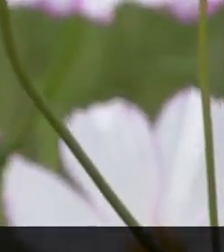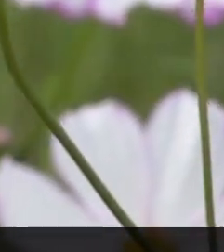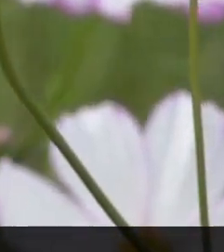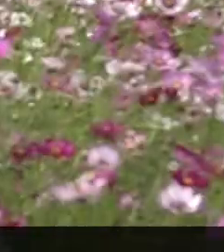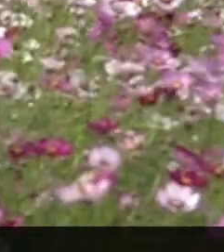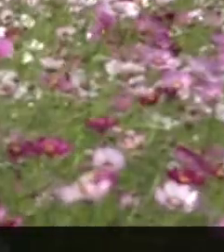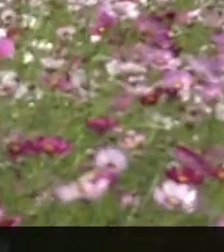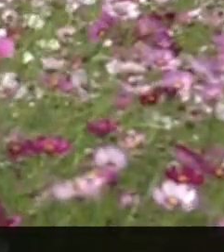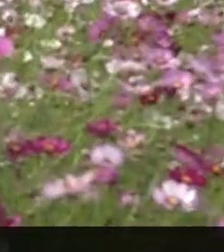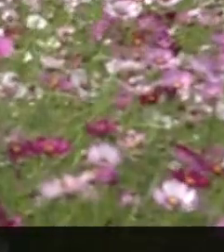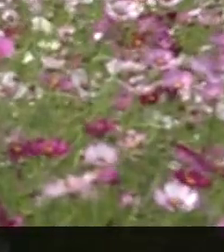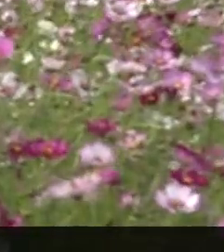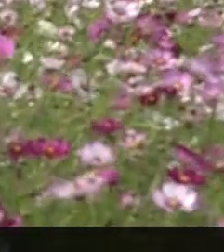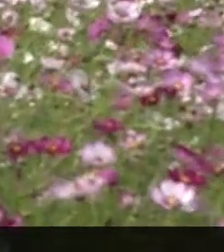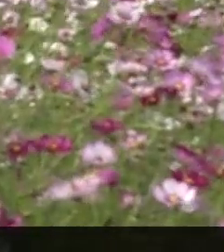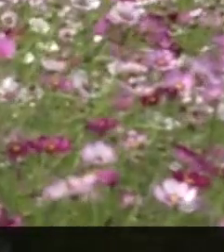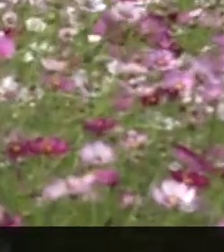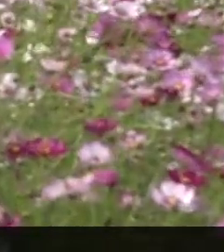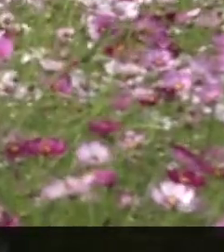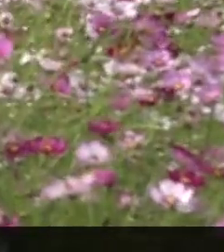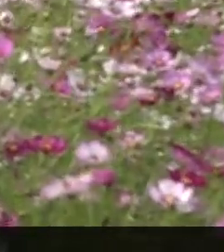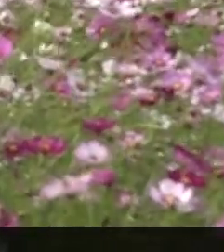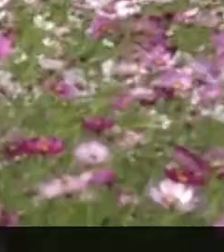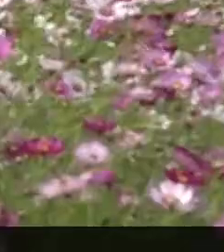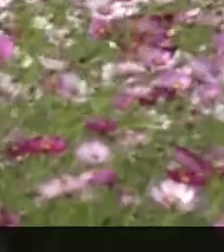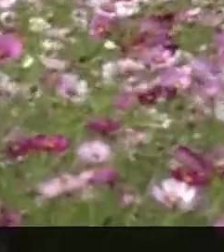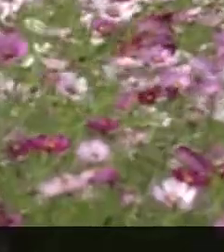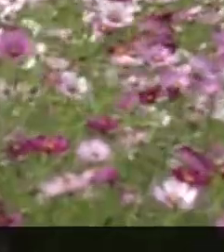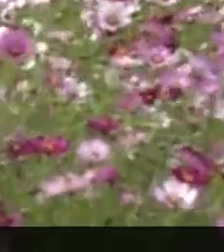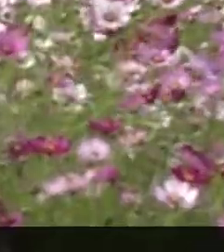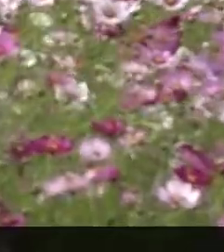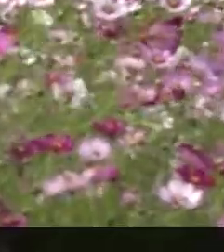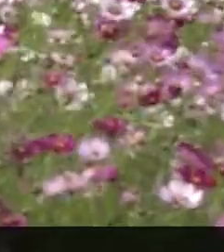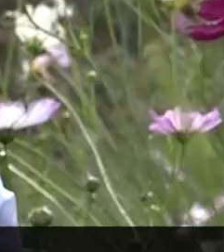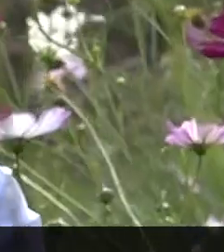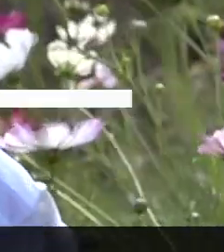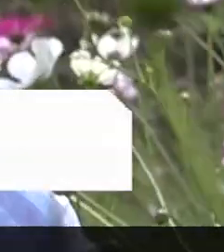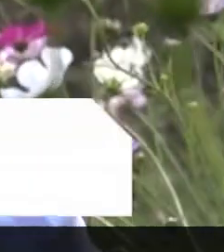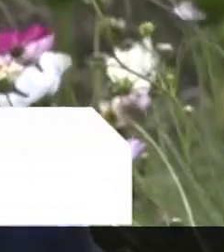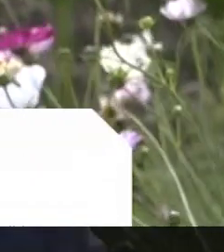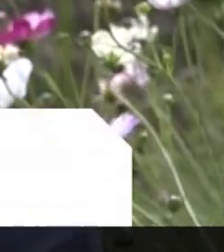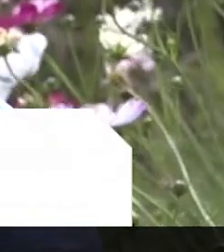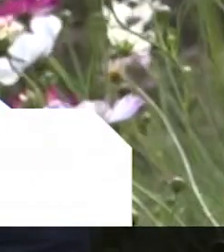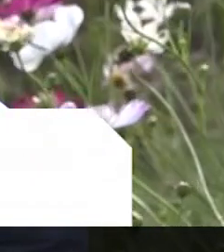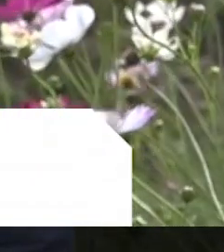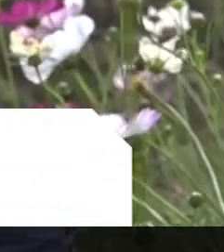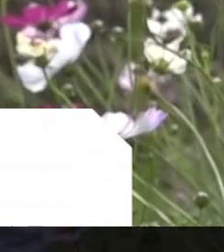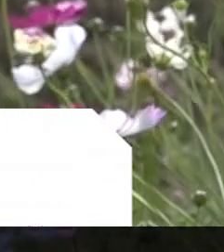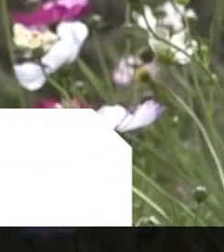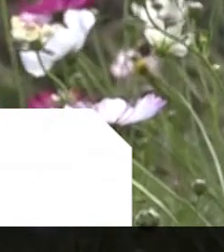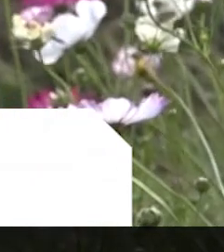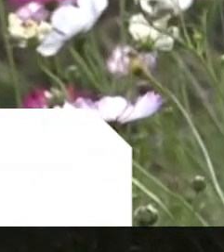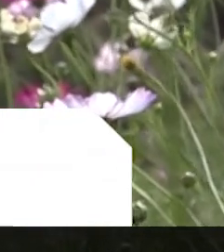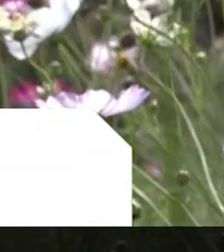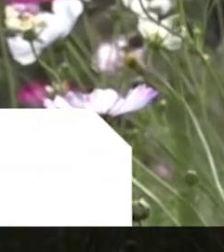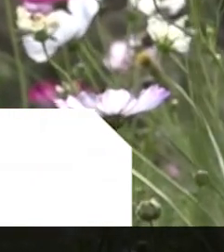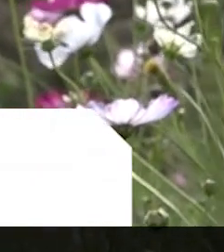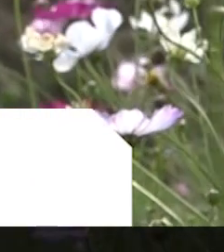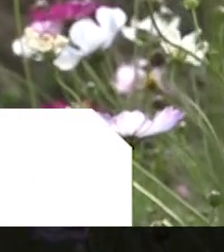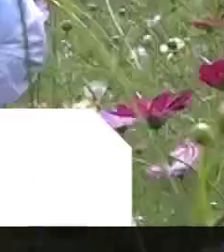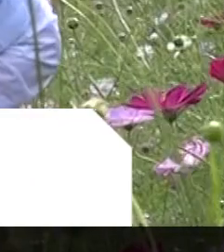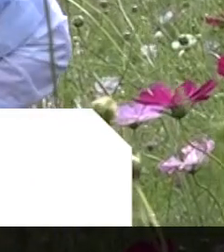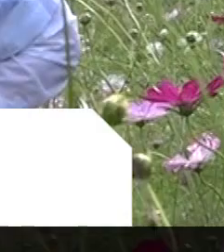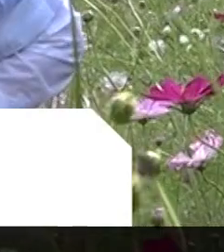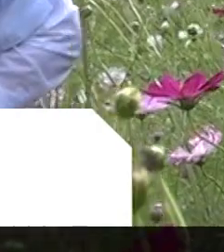코스모스들이 가을의 정취를 풍기며 시민들의 발길을 붙들고 있습니다. 이날 코스모스길을 방문한 구본영